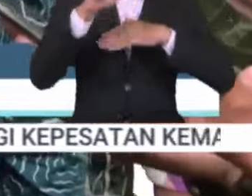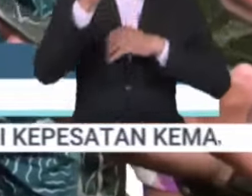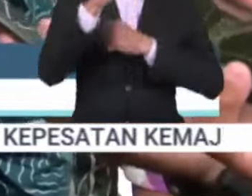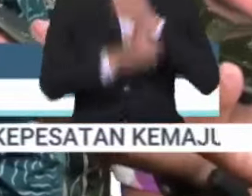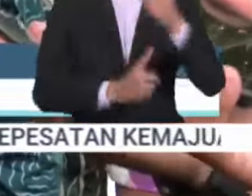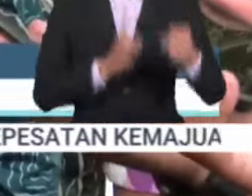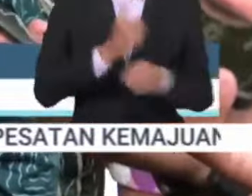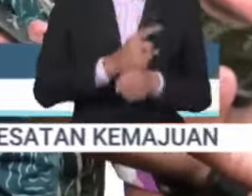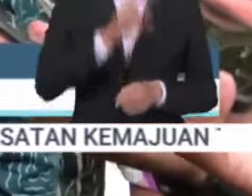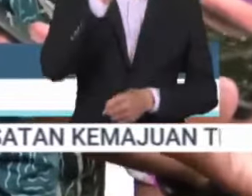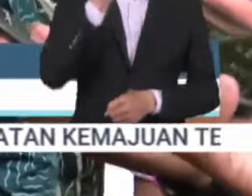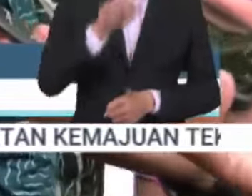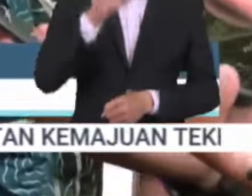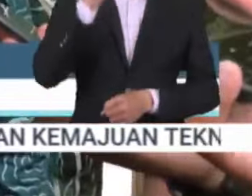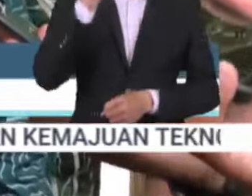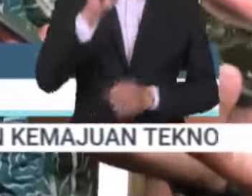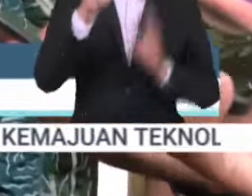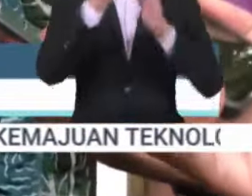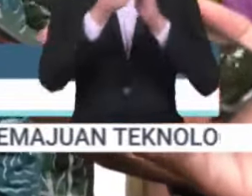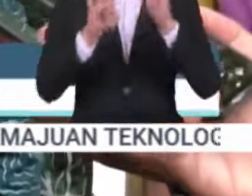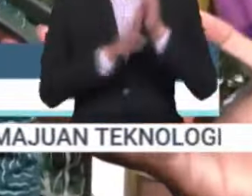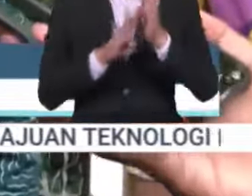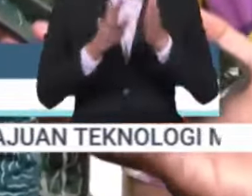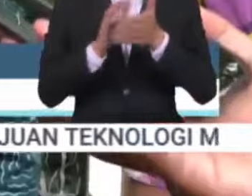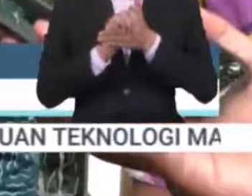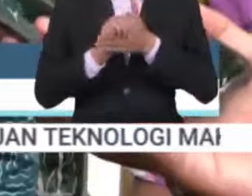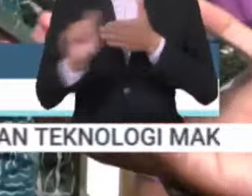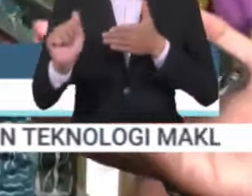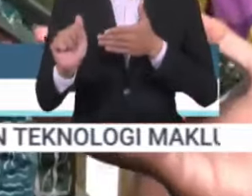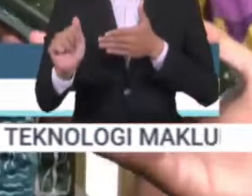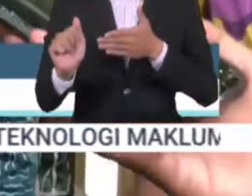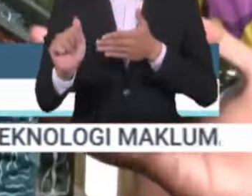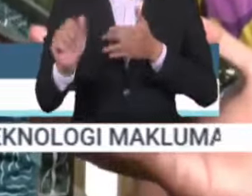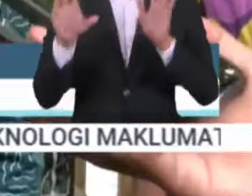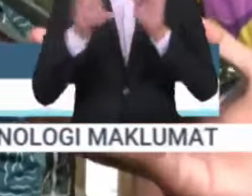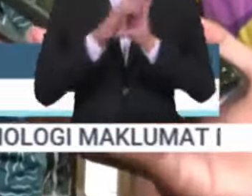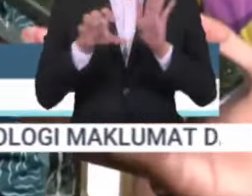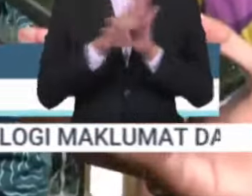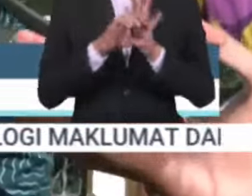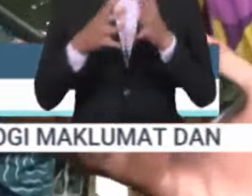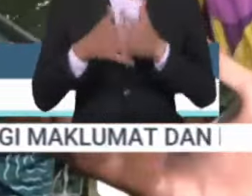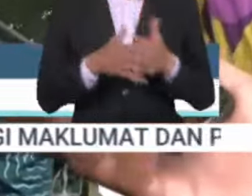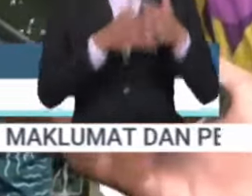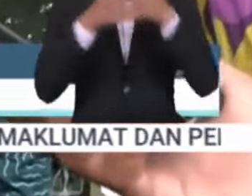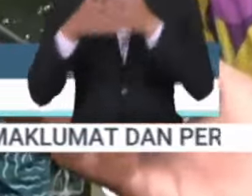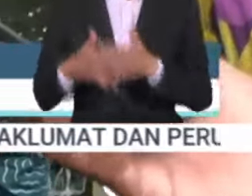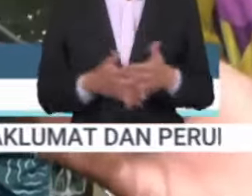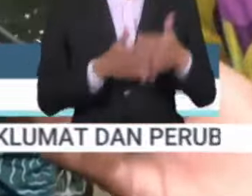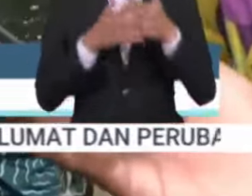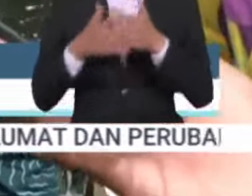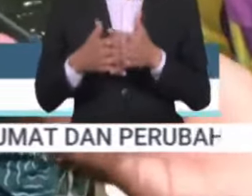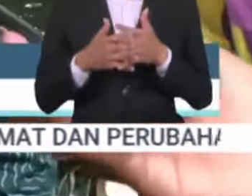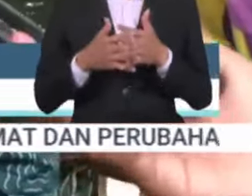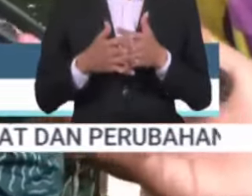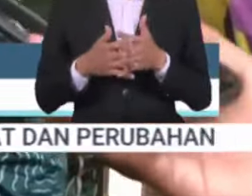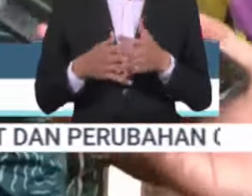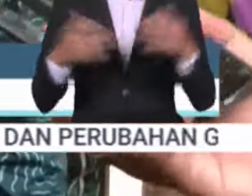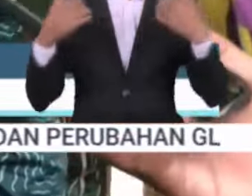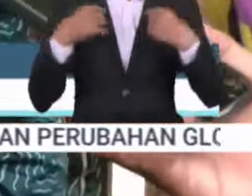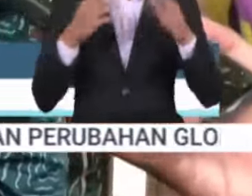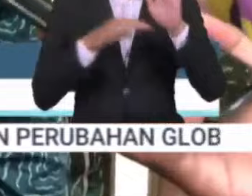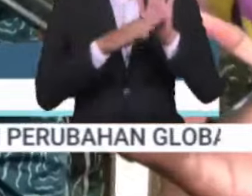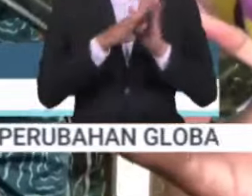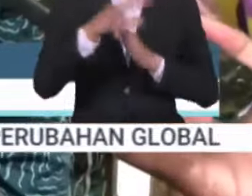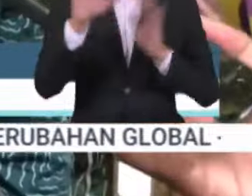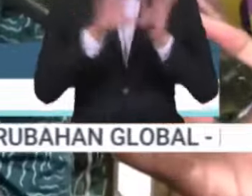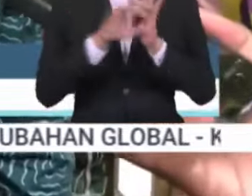is $2.6 billion. Kan? Contoh kan, jadi kalau kita boleh supply banyak, jadi application akan bertambah.